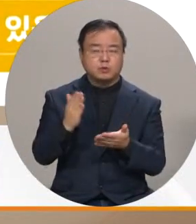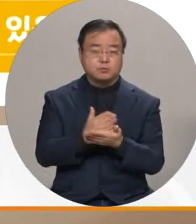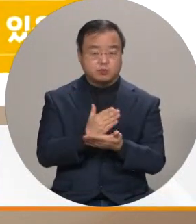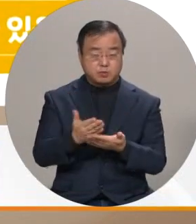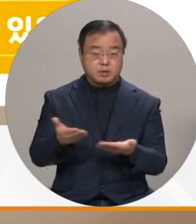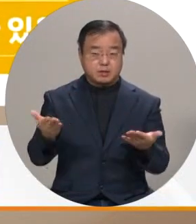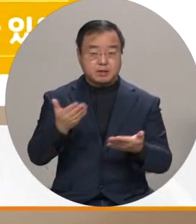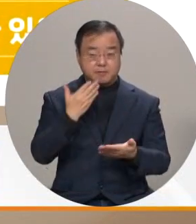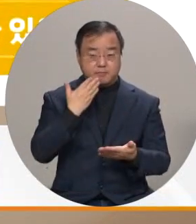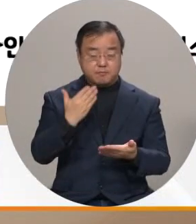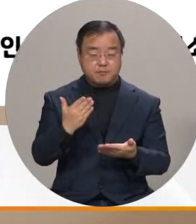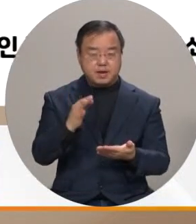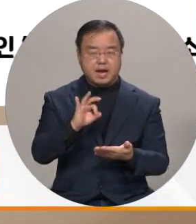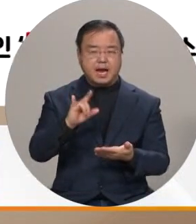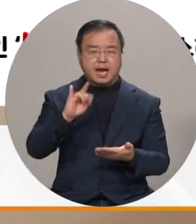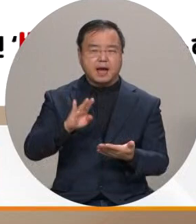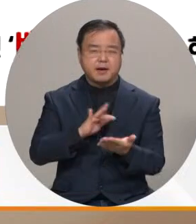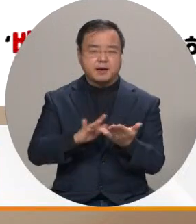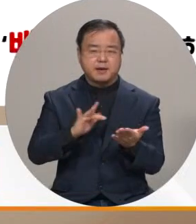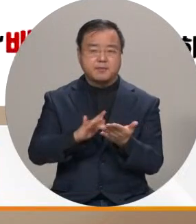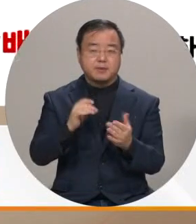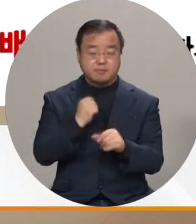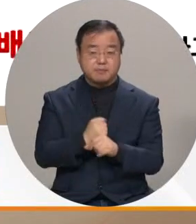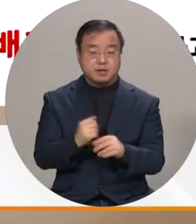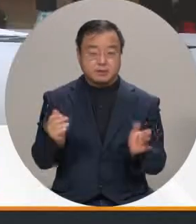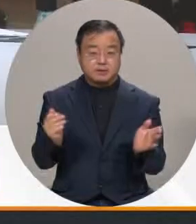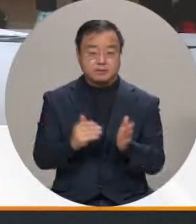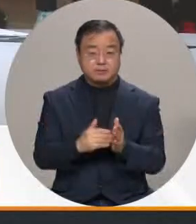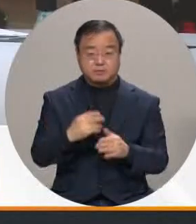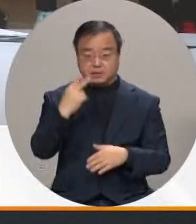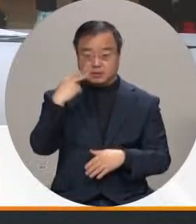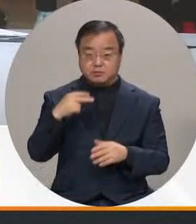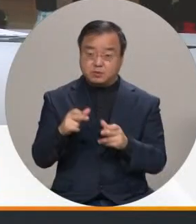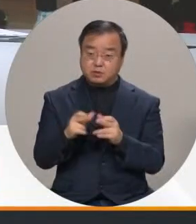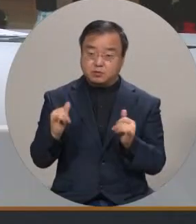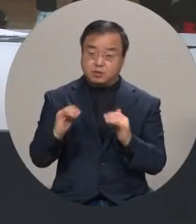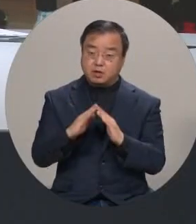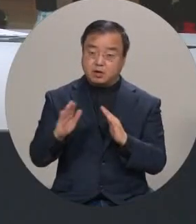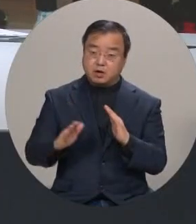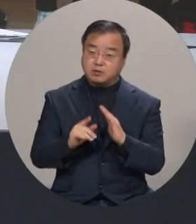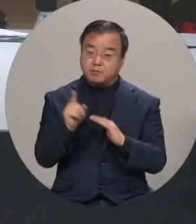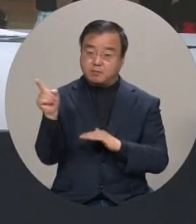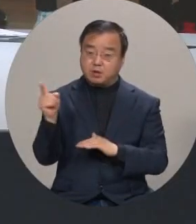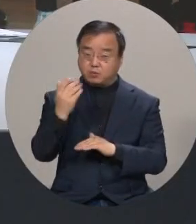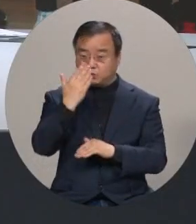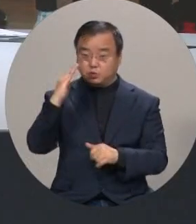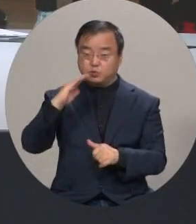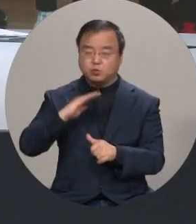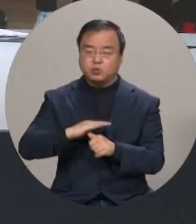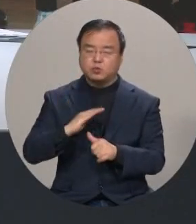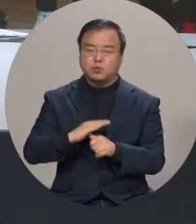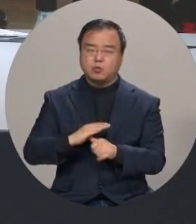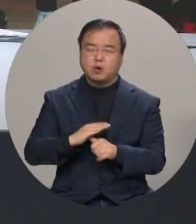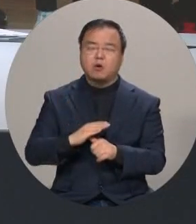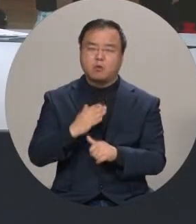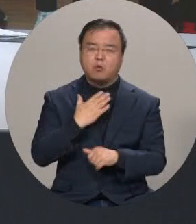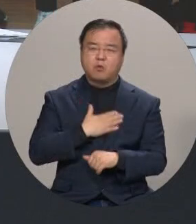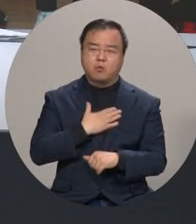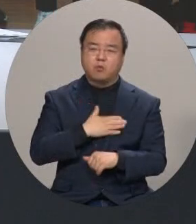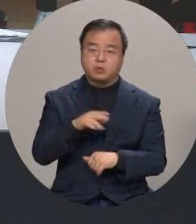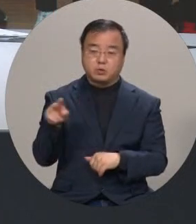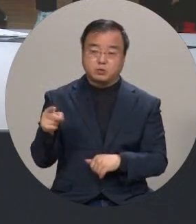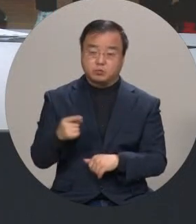앱을 만들기로 아이디어로 생각했습니다네 시각 장애인과 가정밖 청소년 정말 우리 사회가 지켜야 할 취약 계층들을